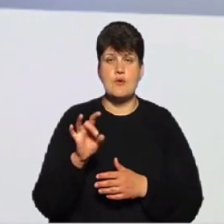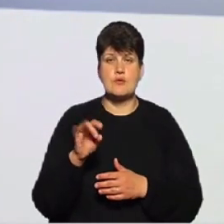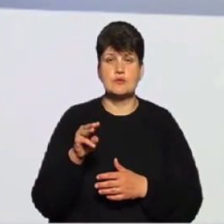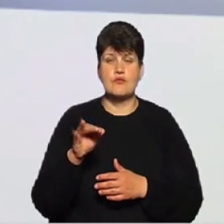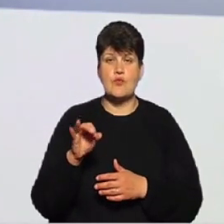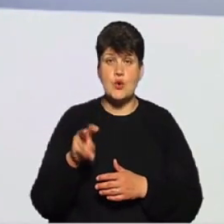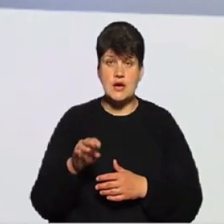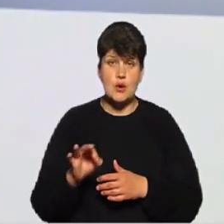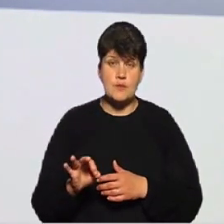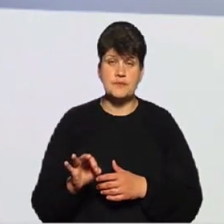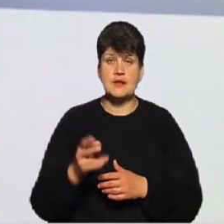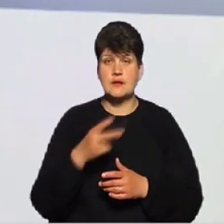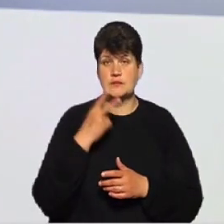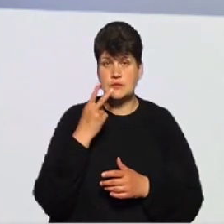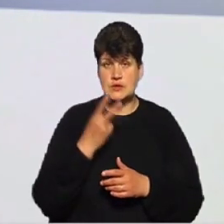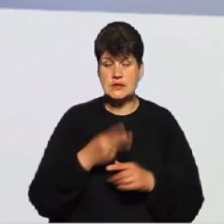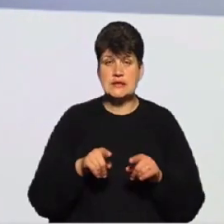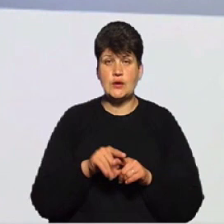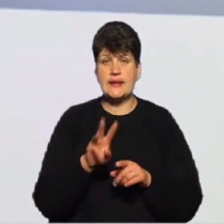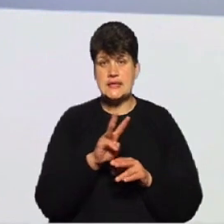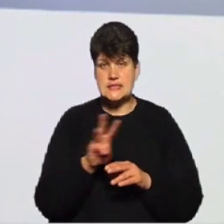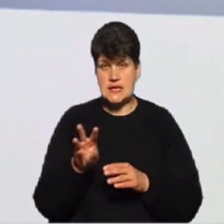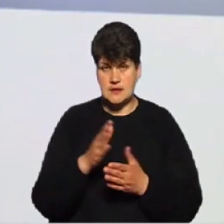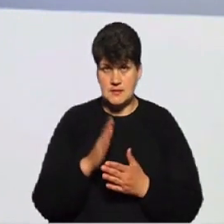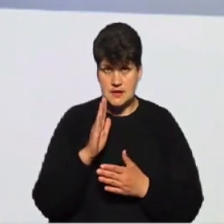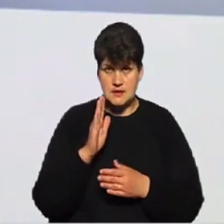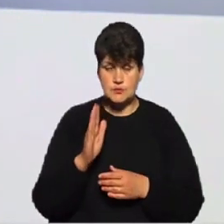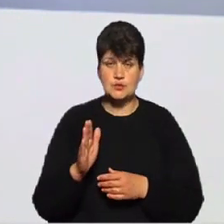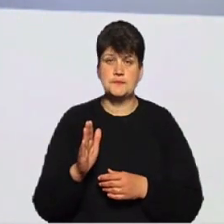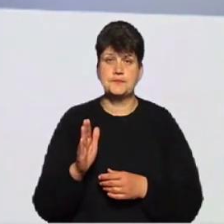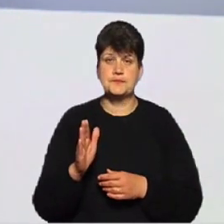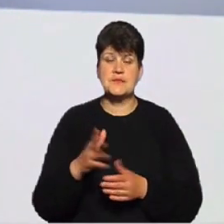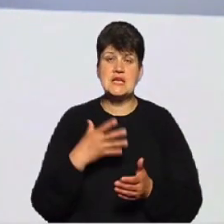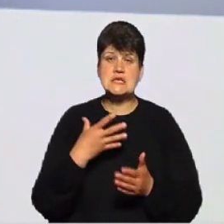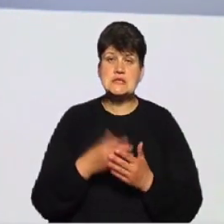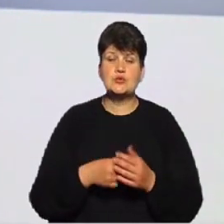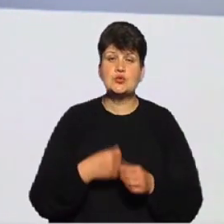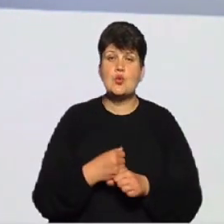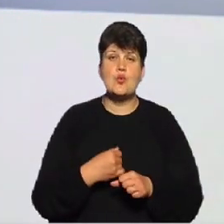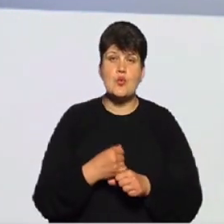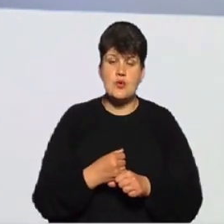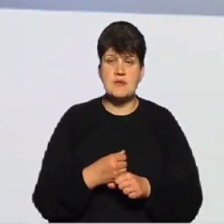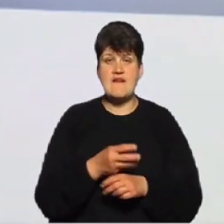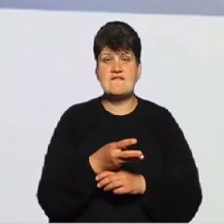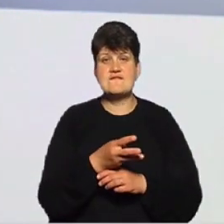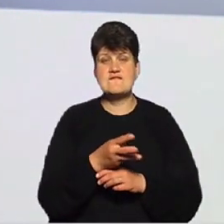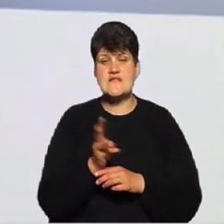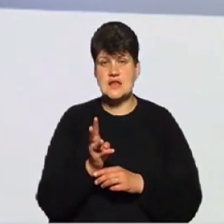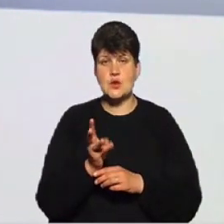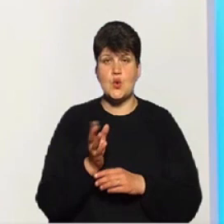якому викладає, це також на сайті все має бути, свої доробки, відео,